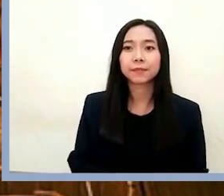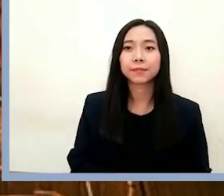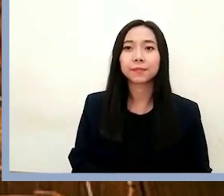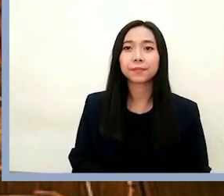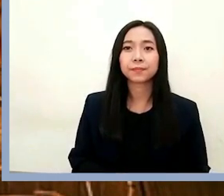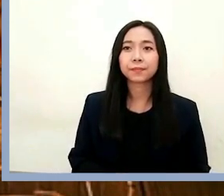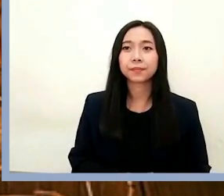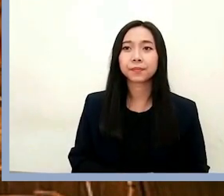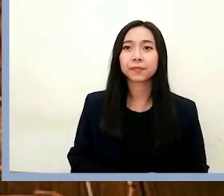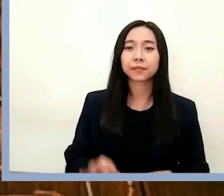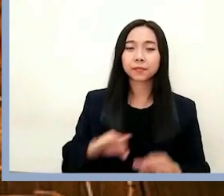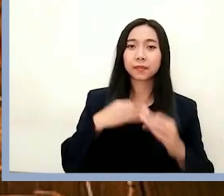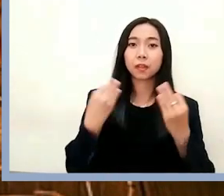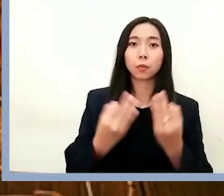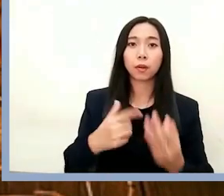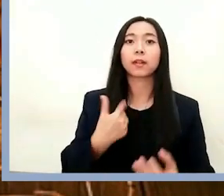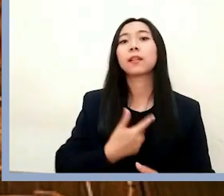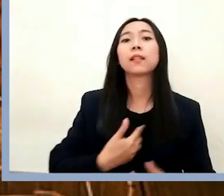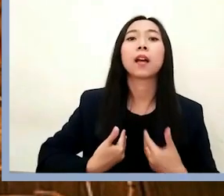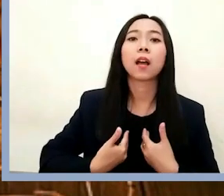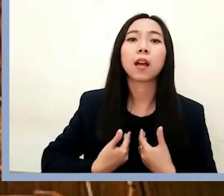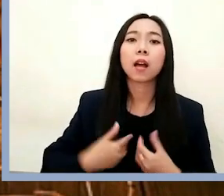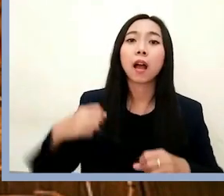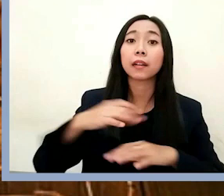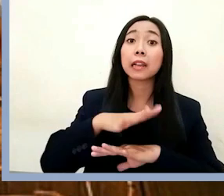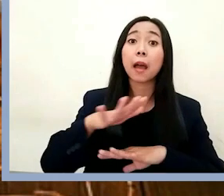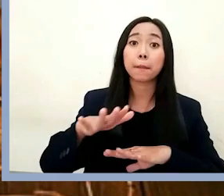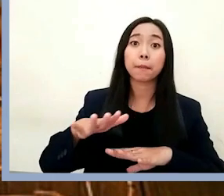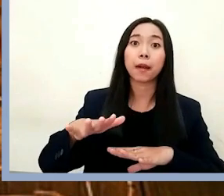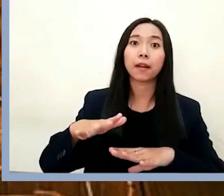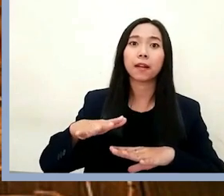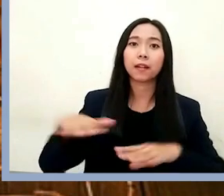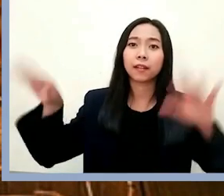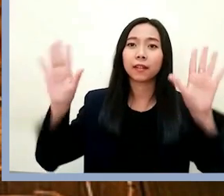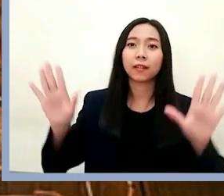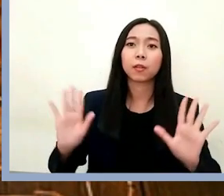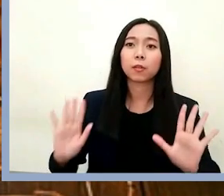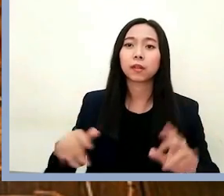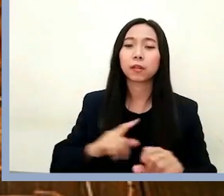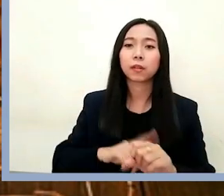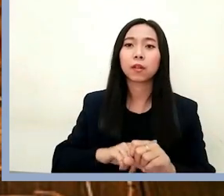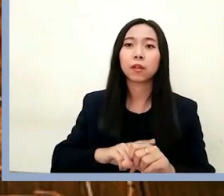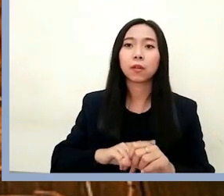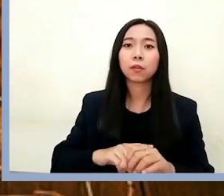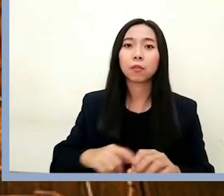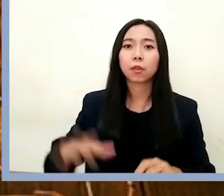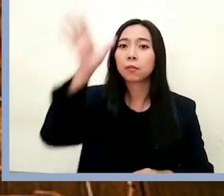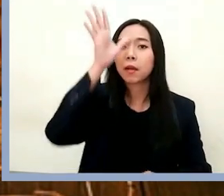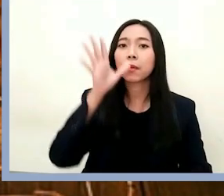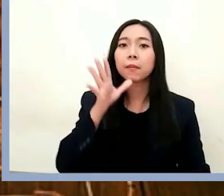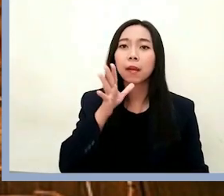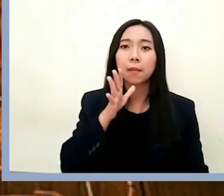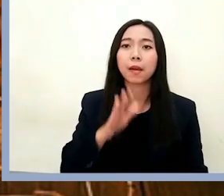anggota keluarga akan mengalami dampak yang transformatif saat para orang tua dalam